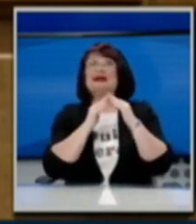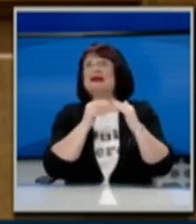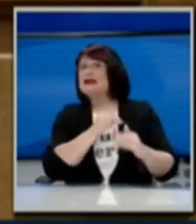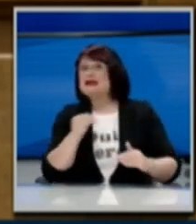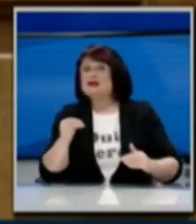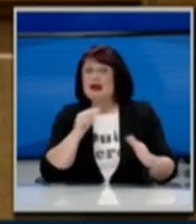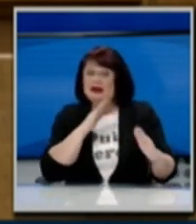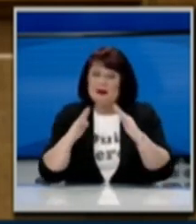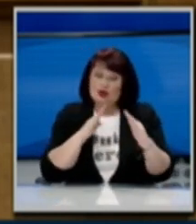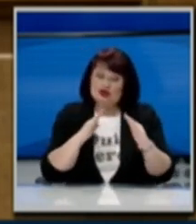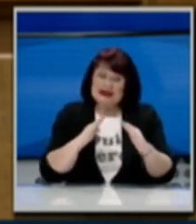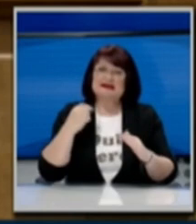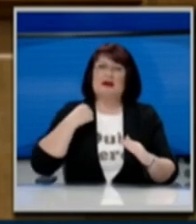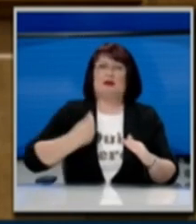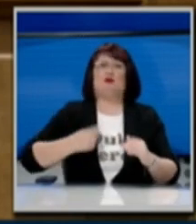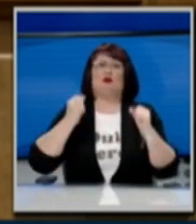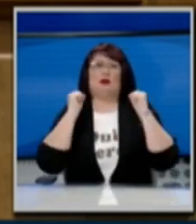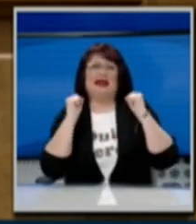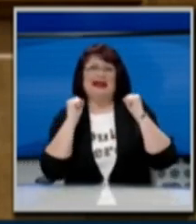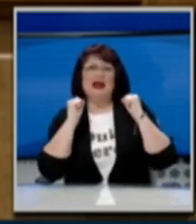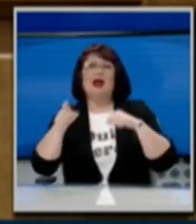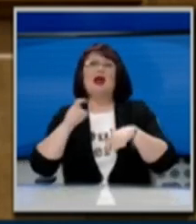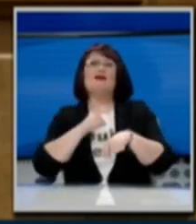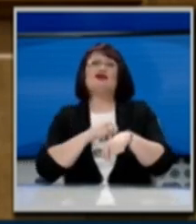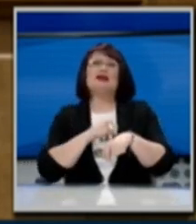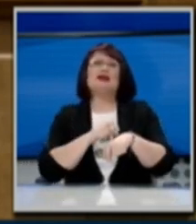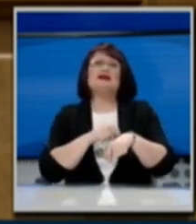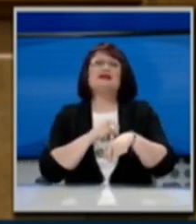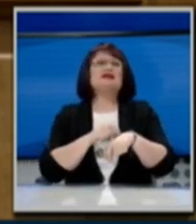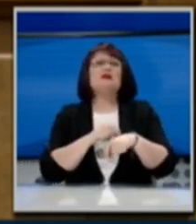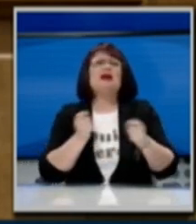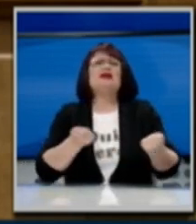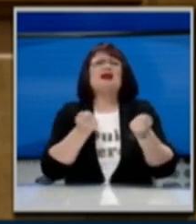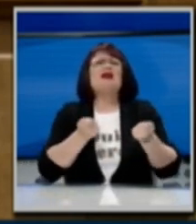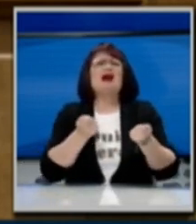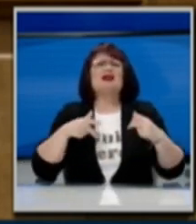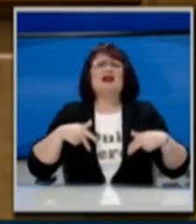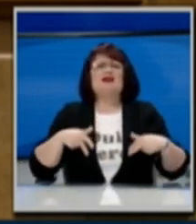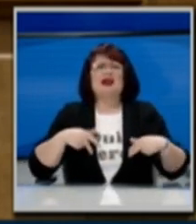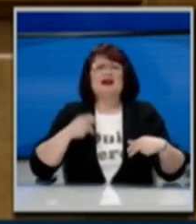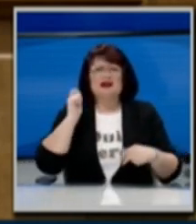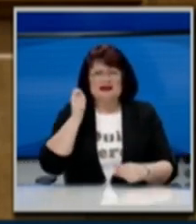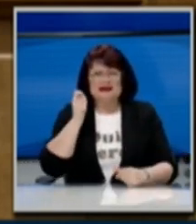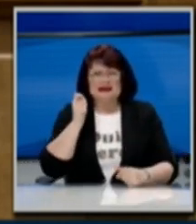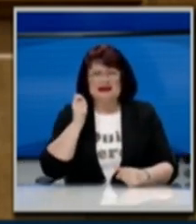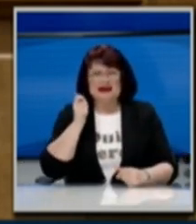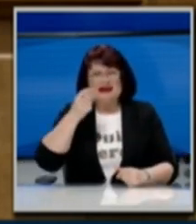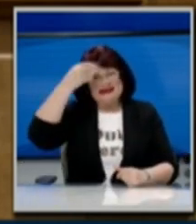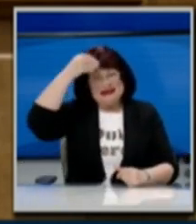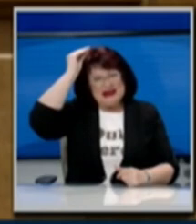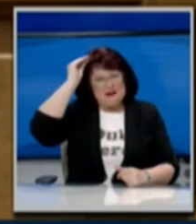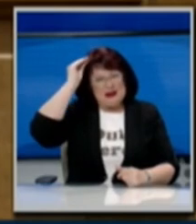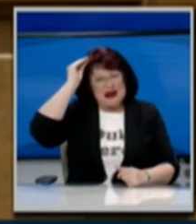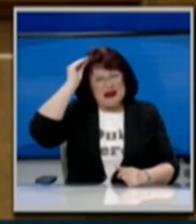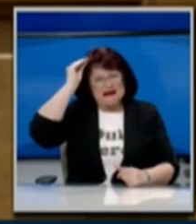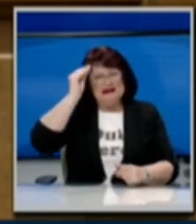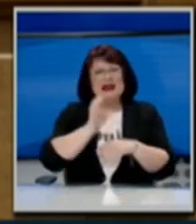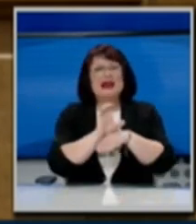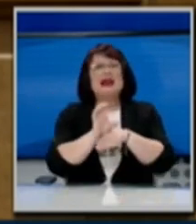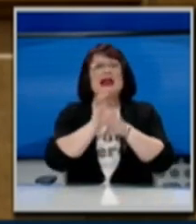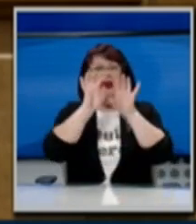της δημόσιας υγείας, τώρα να εφαρμόζει τους νόμους του κυρίου Τσίπρα για τους